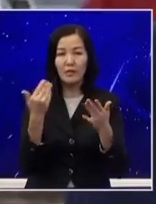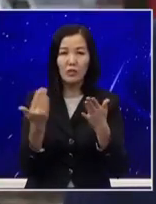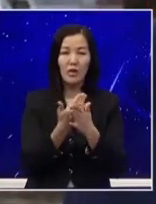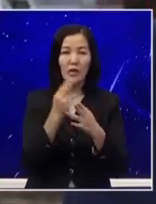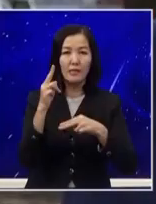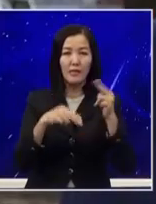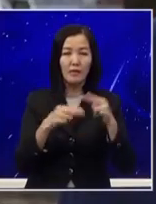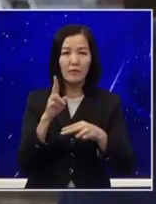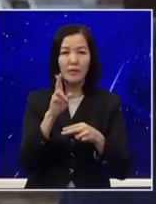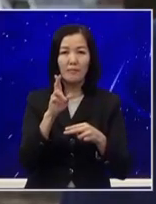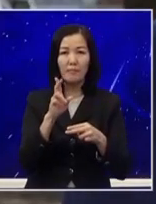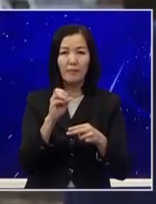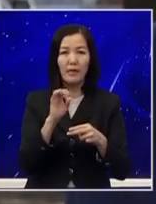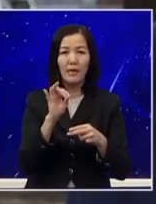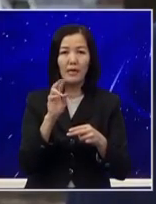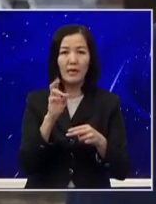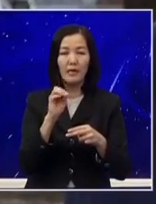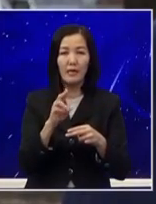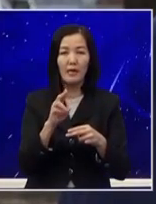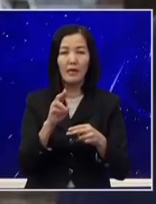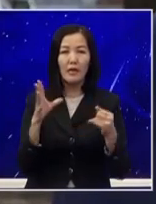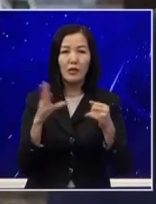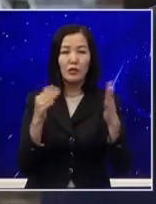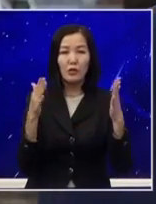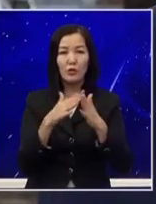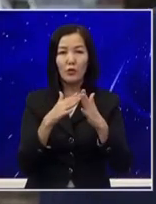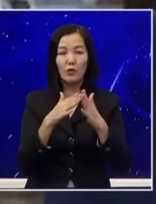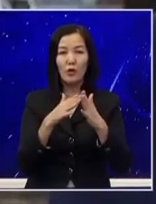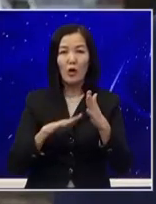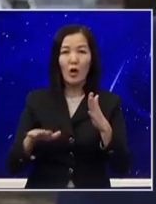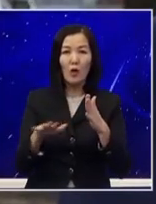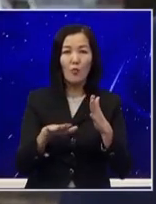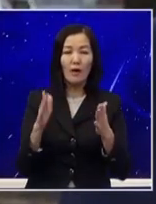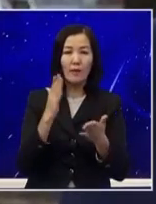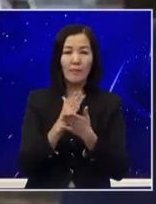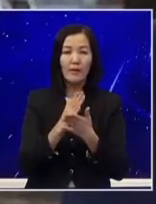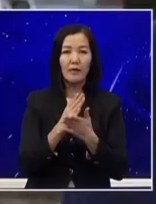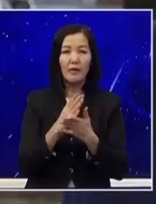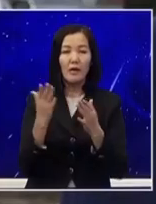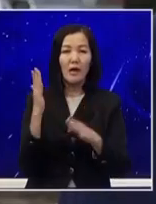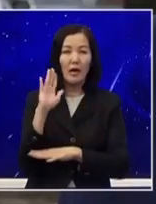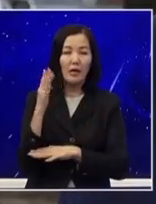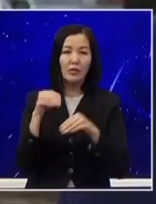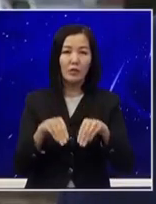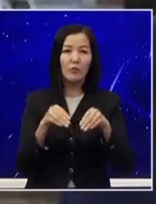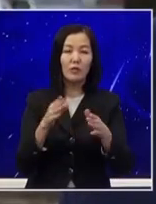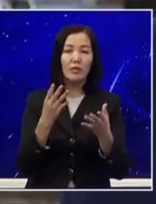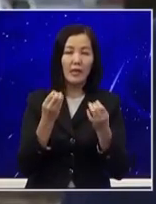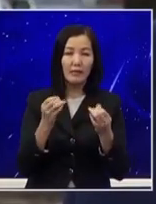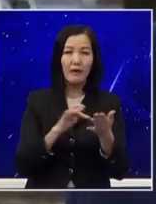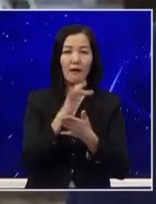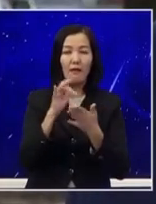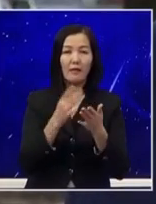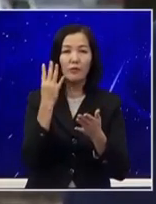жатқан береке жаңағы коттеджный городогымыз бар. Сол жерде талдар отырғызылып жатыр. Одан басқа қаланың